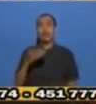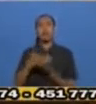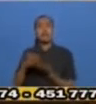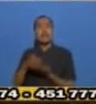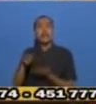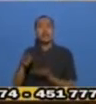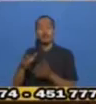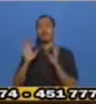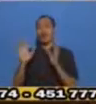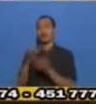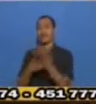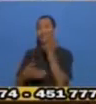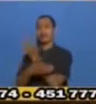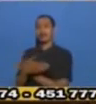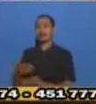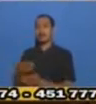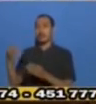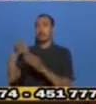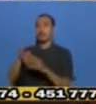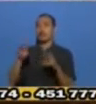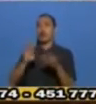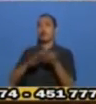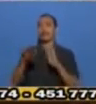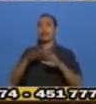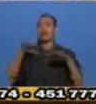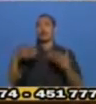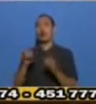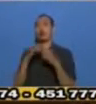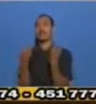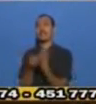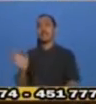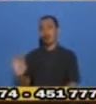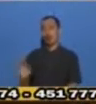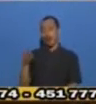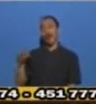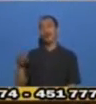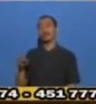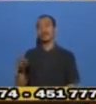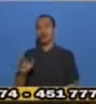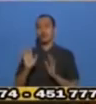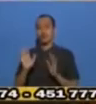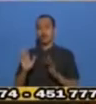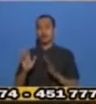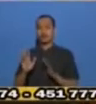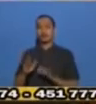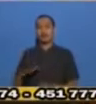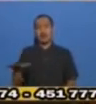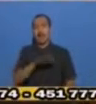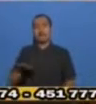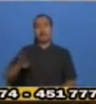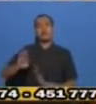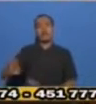berat semua. Iya, dan itu Gitu. terdata ya di teman-teman ya. Ada. Kalau dari Bu Nuning sendiri dan teman-teman sempat up nggak sih ke pemerintah daerah